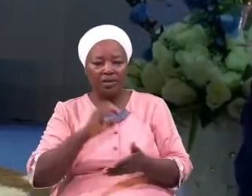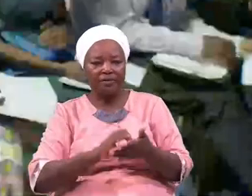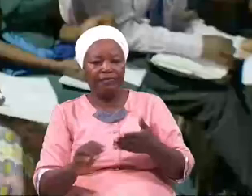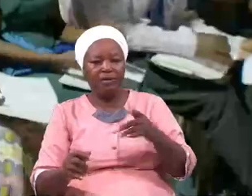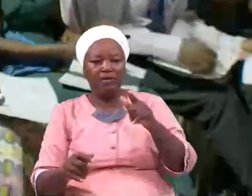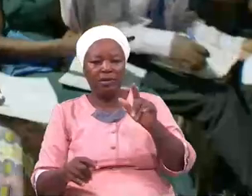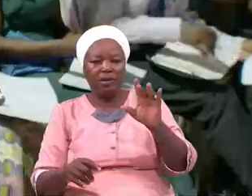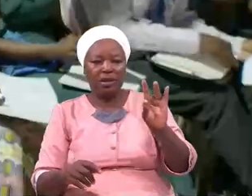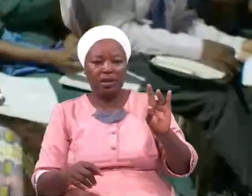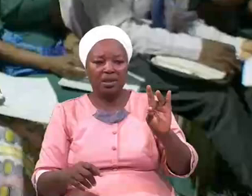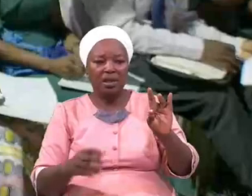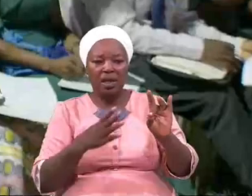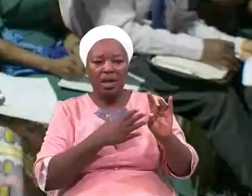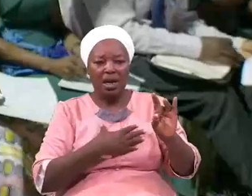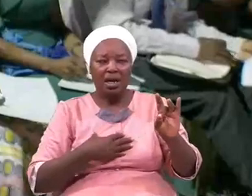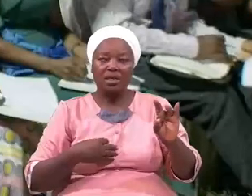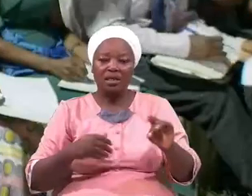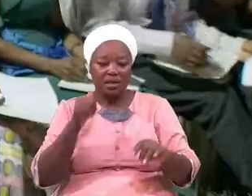le 28 dit,